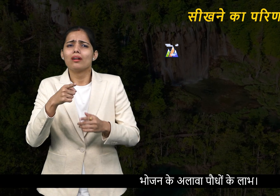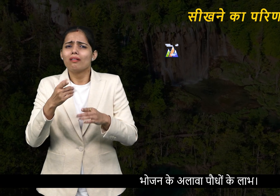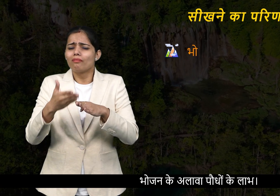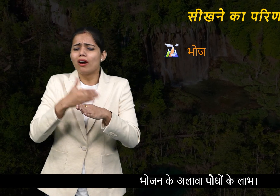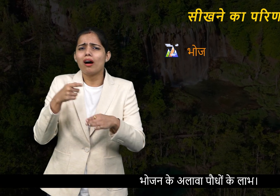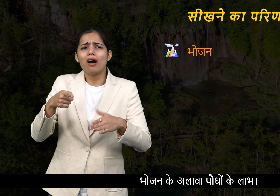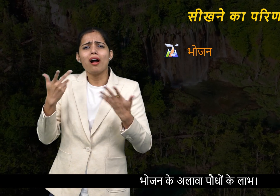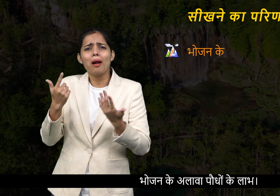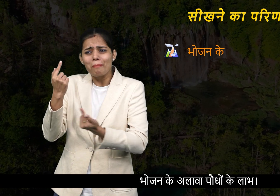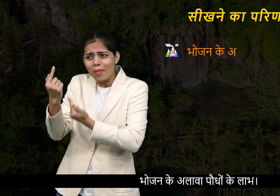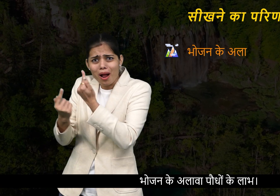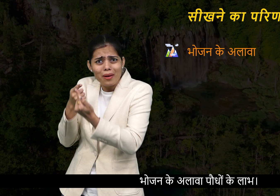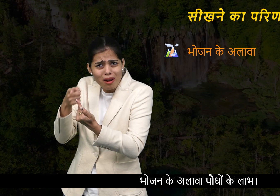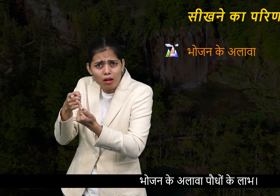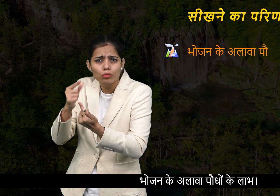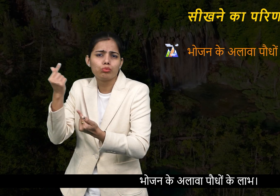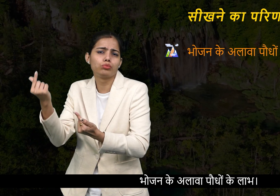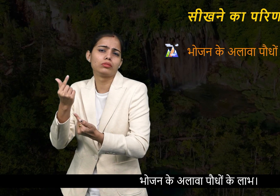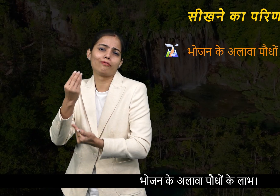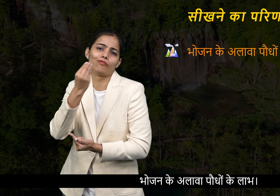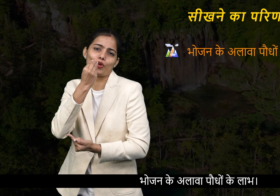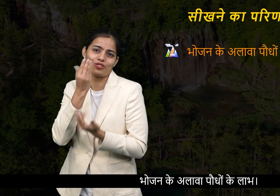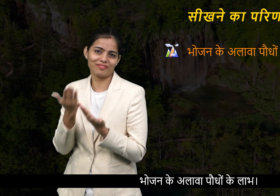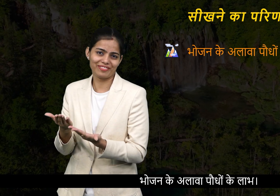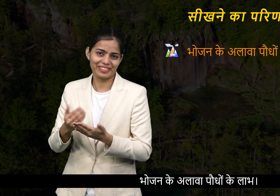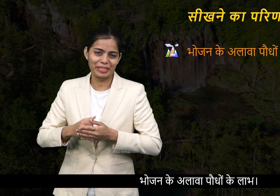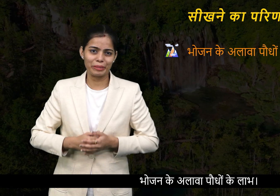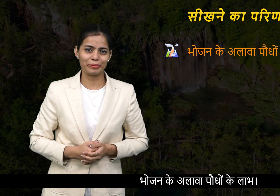भोजन के अलावा पौधों के लाभ।